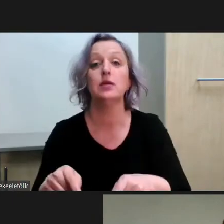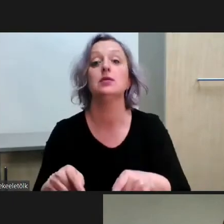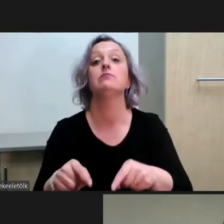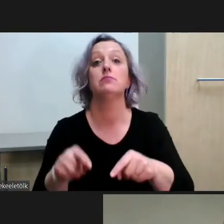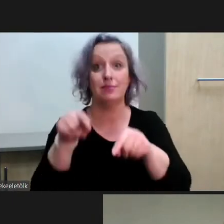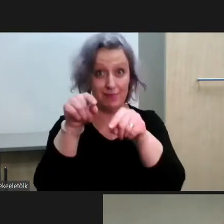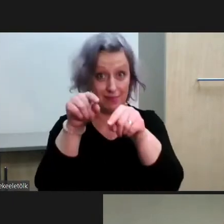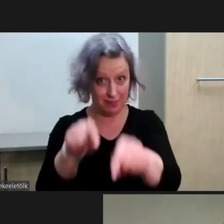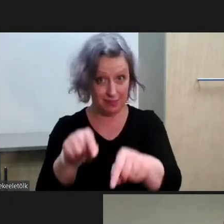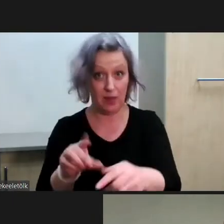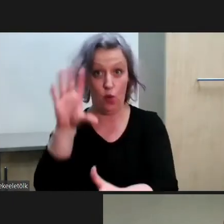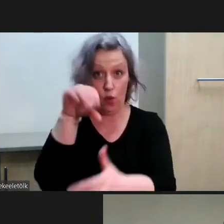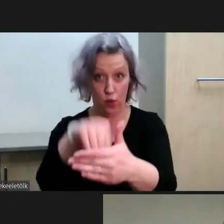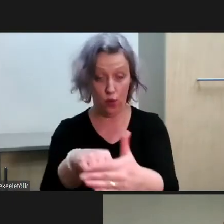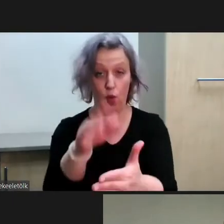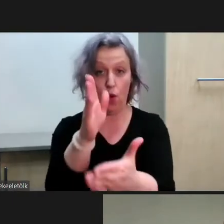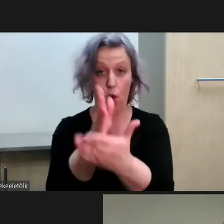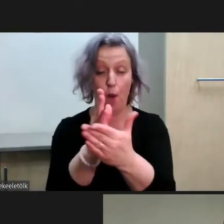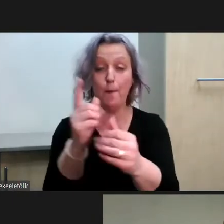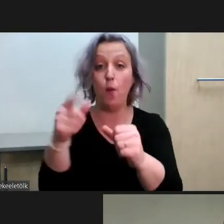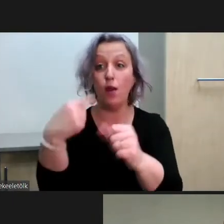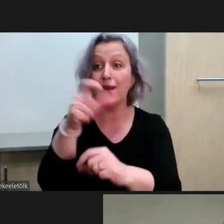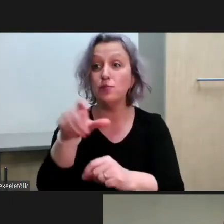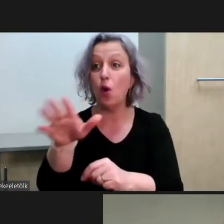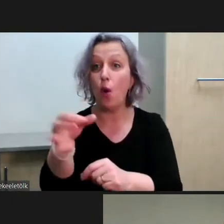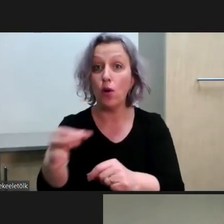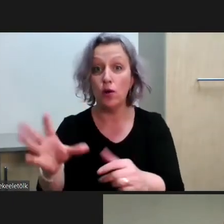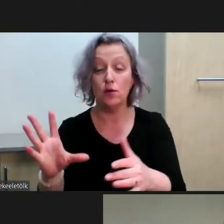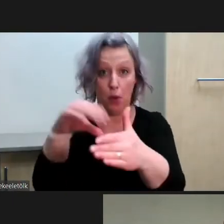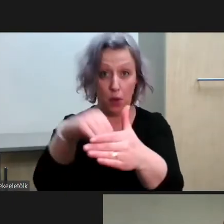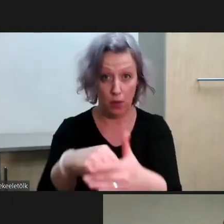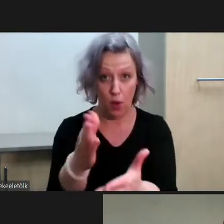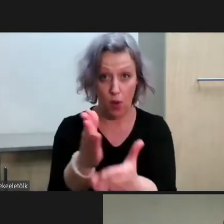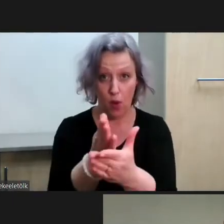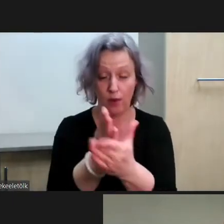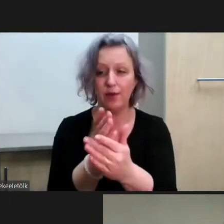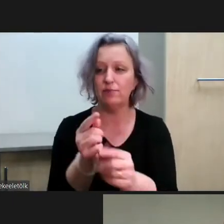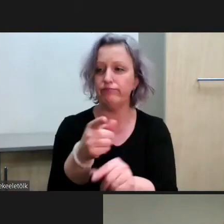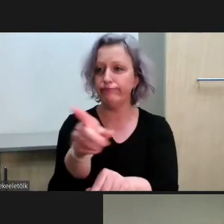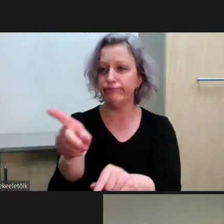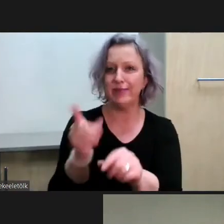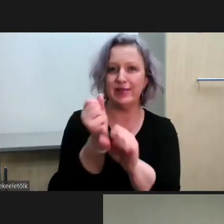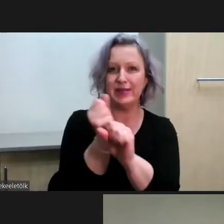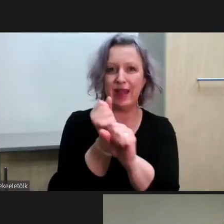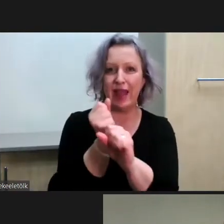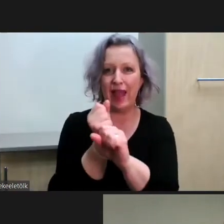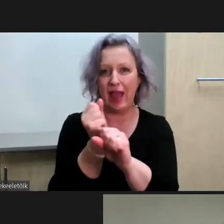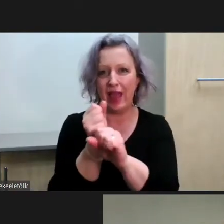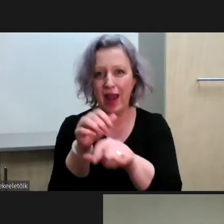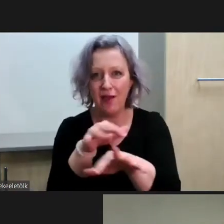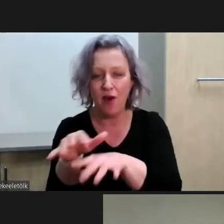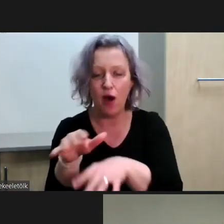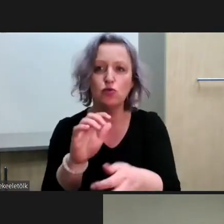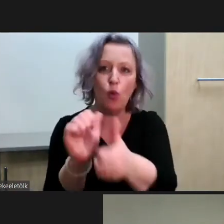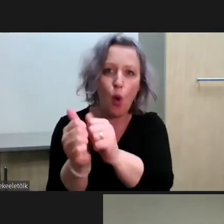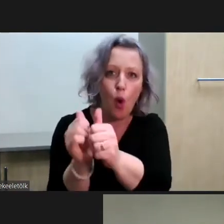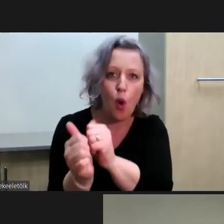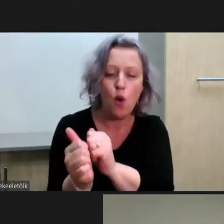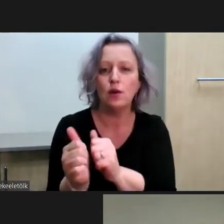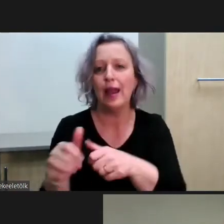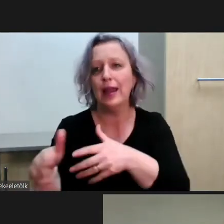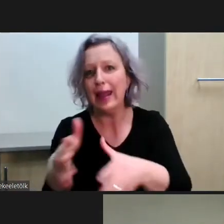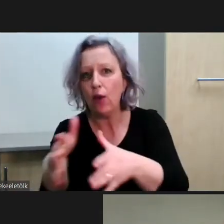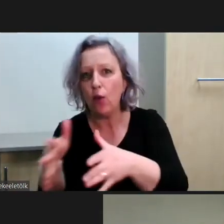neid puuetega inimeste organisatsioone, mis siis tegelevad sportimise ja